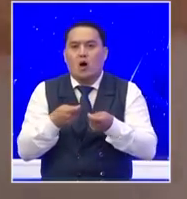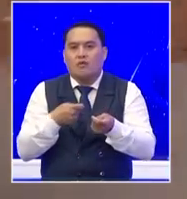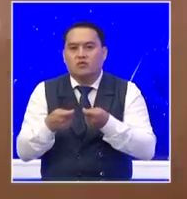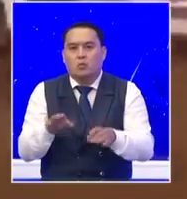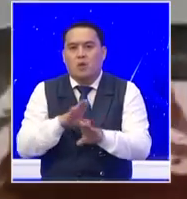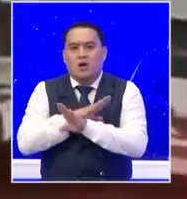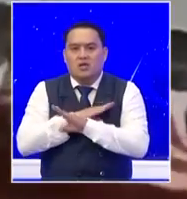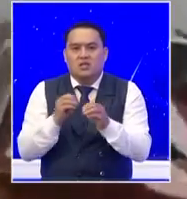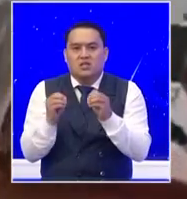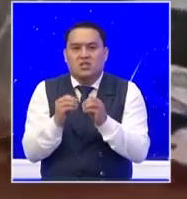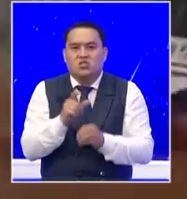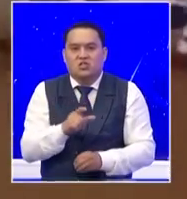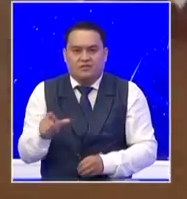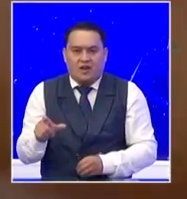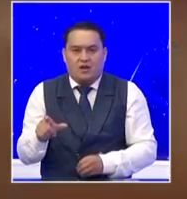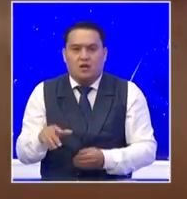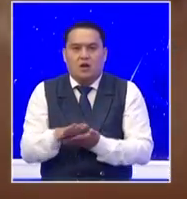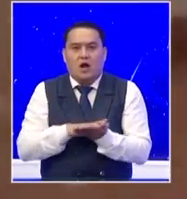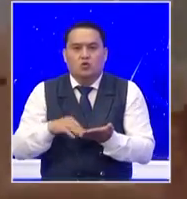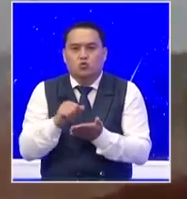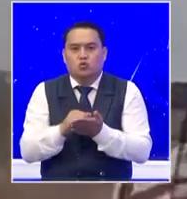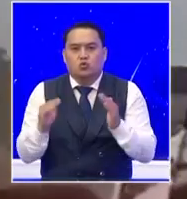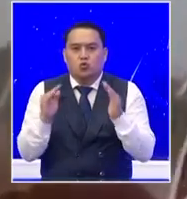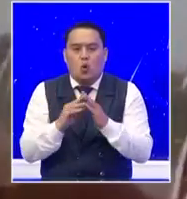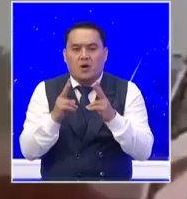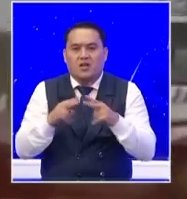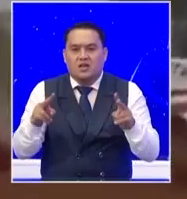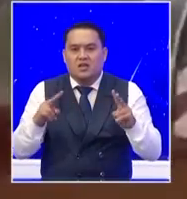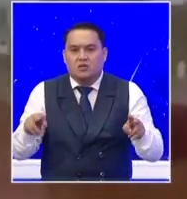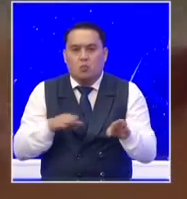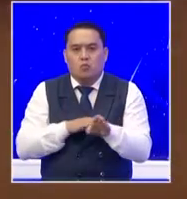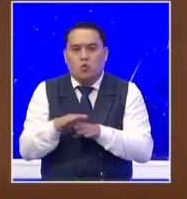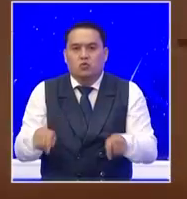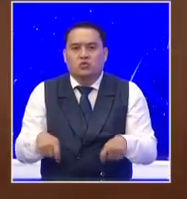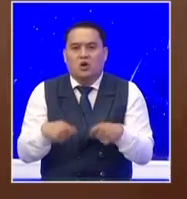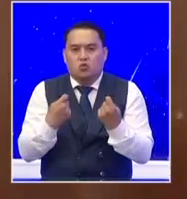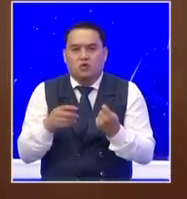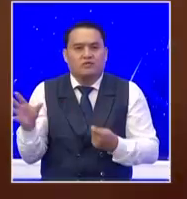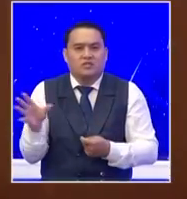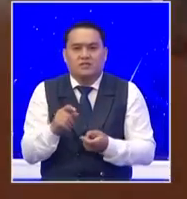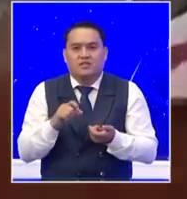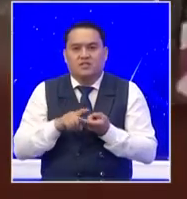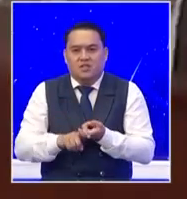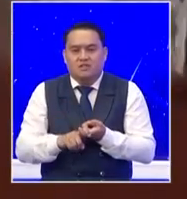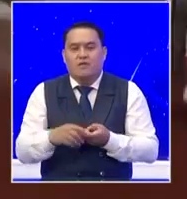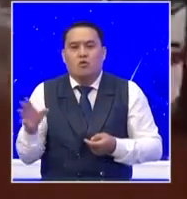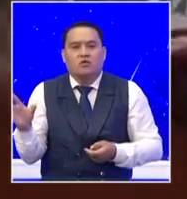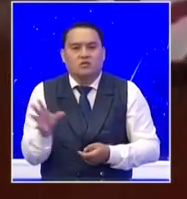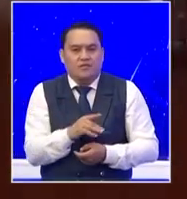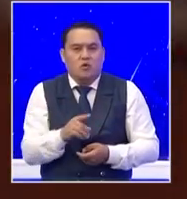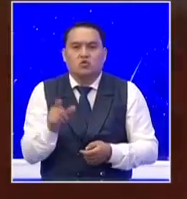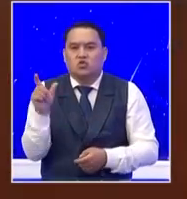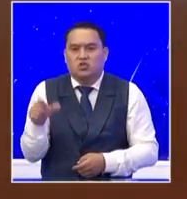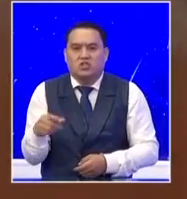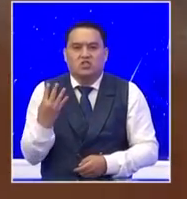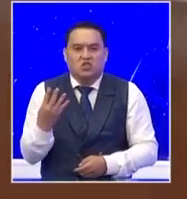там погибли не менее 10 человек. Разрушены дома, оборваны линии электропередач, нарушена связь. В соседнем Бангладеш по меньшей мере 4